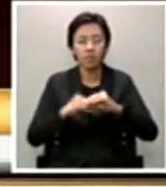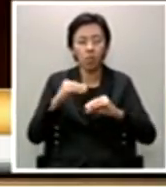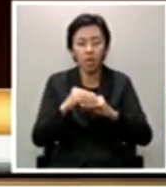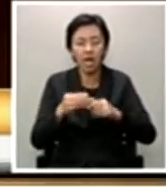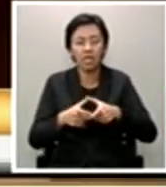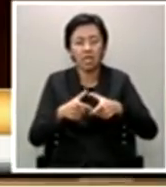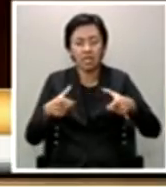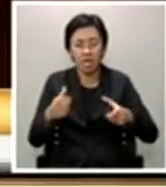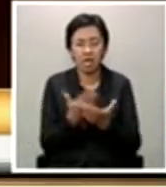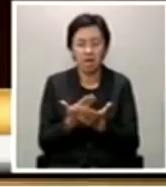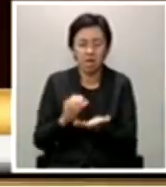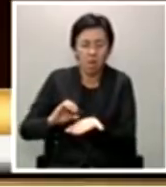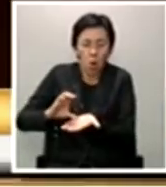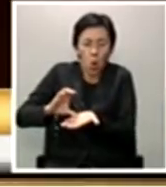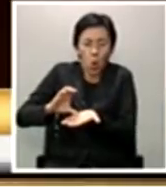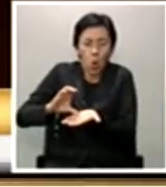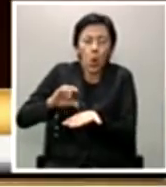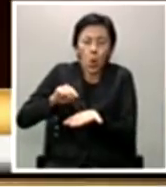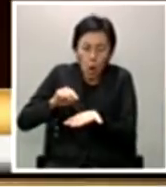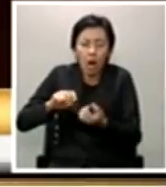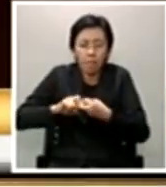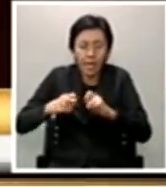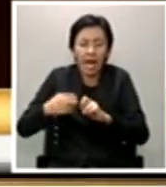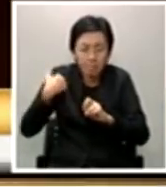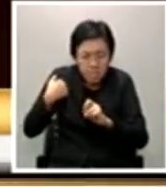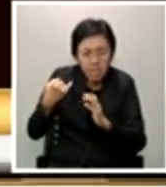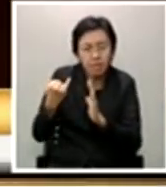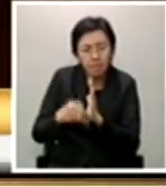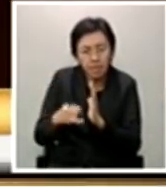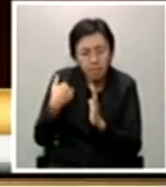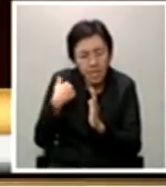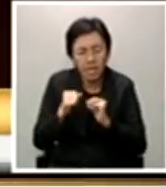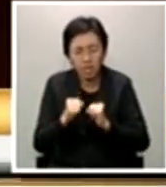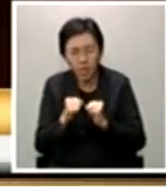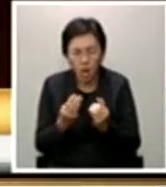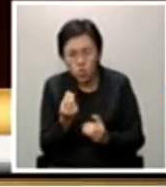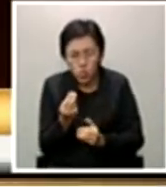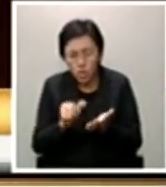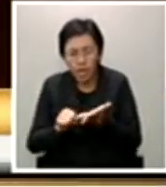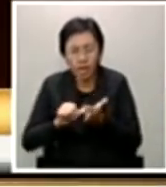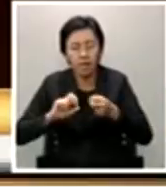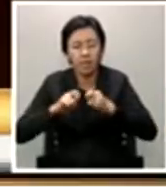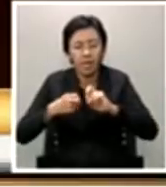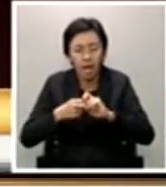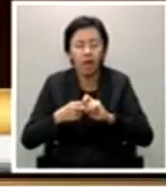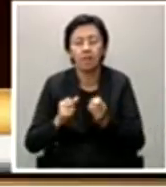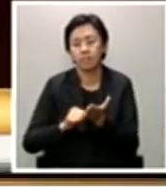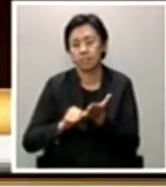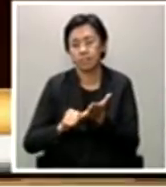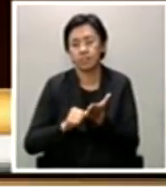ใหญ่มันก็ย่อมมีจุดอ่อนจุดผิดพลาดบ้างแต่เราก็พยายามเร่งการแก้ไขโดยลำดับ